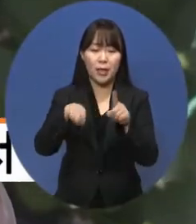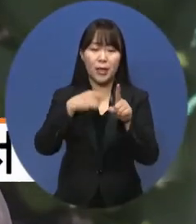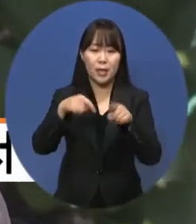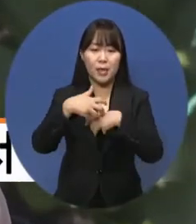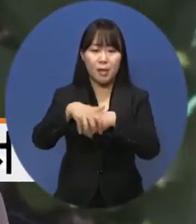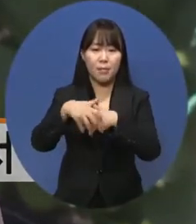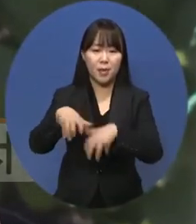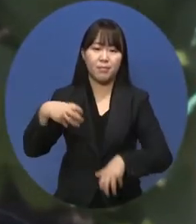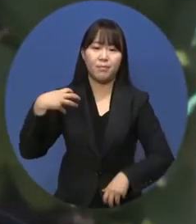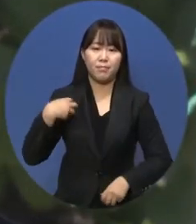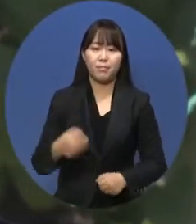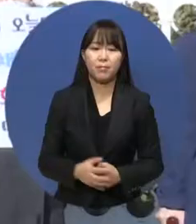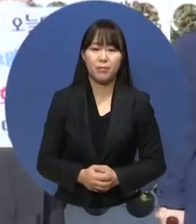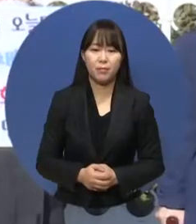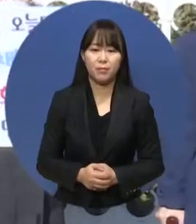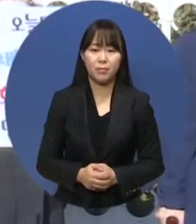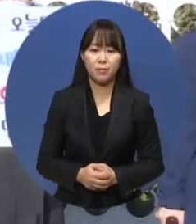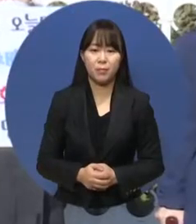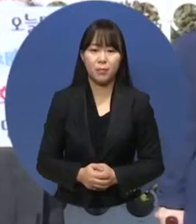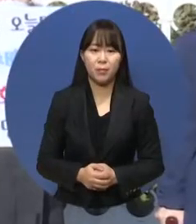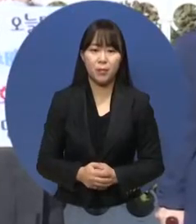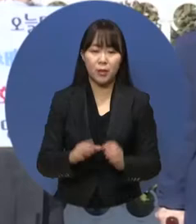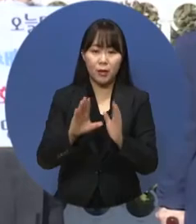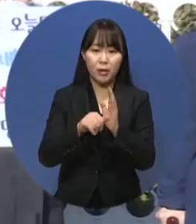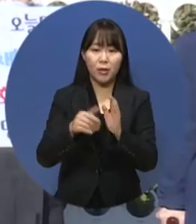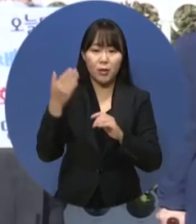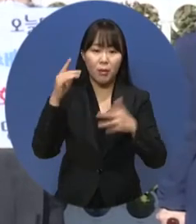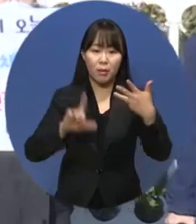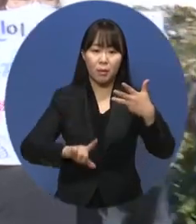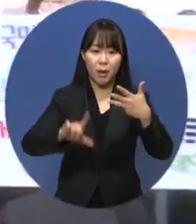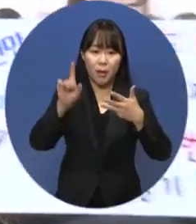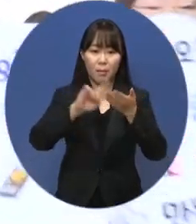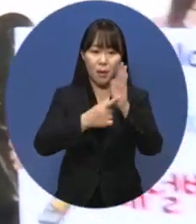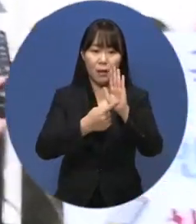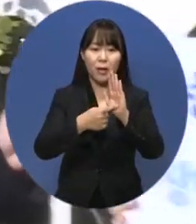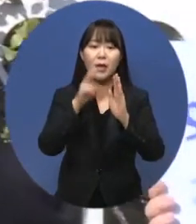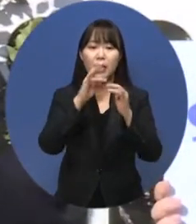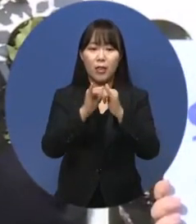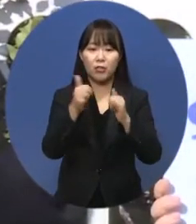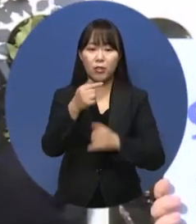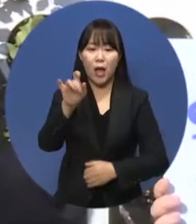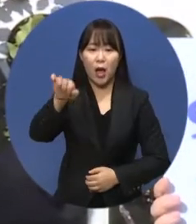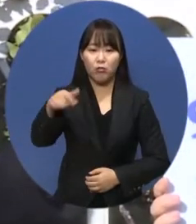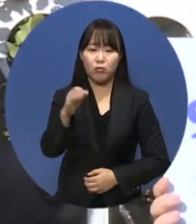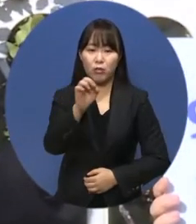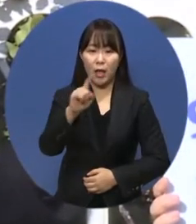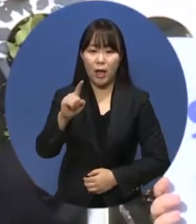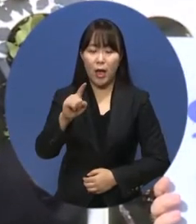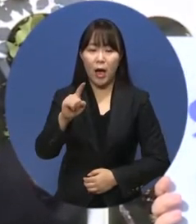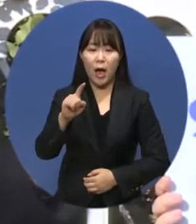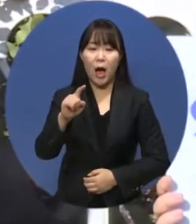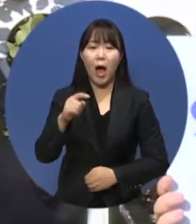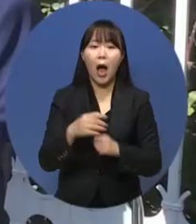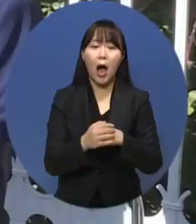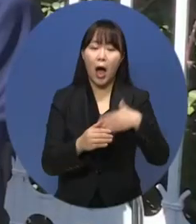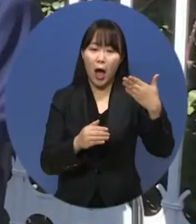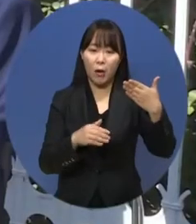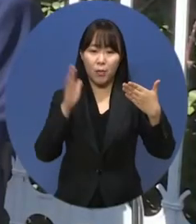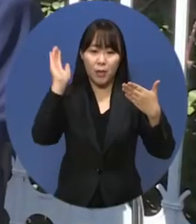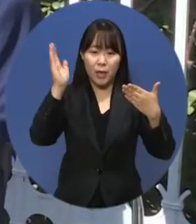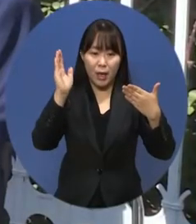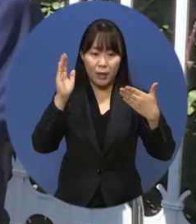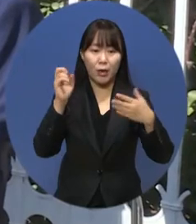아 섰습니다 이날 지난 8월 발매된 가수다 오 나의 9 이야기 자켓 사진과